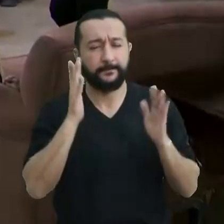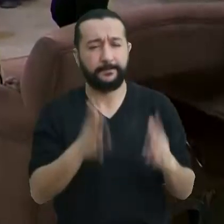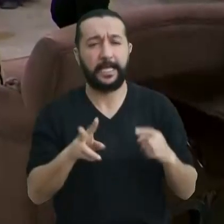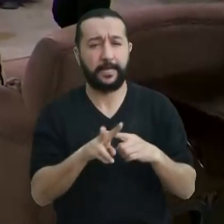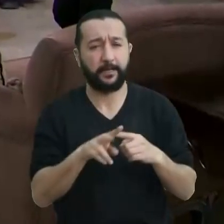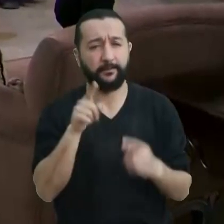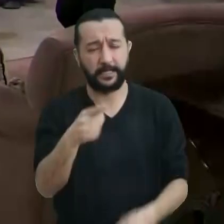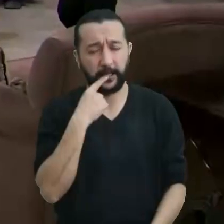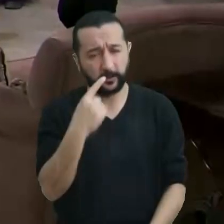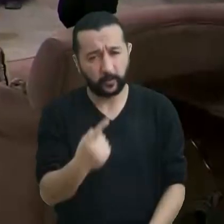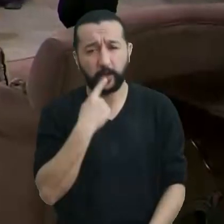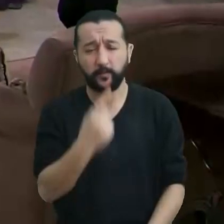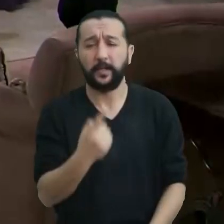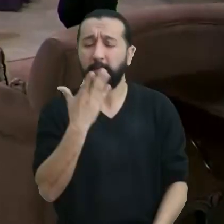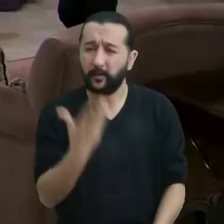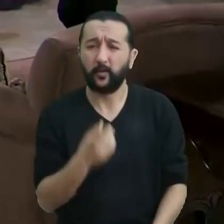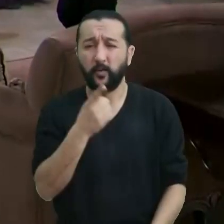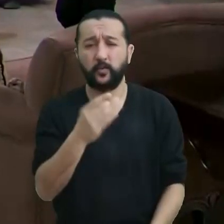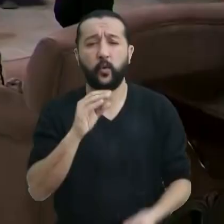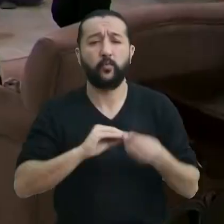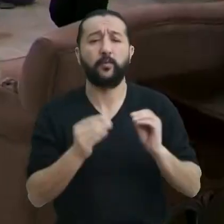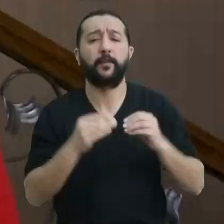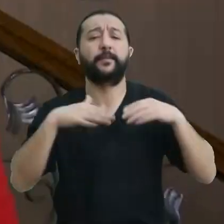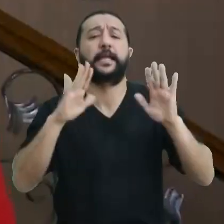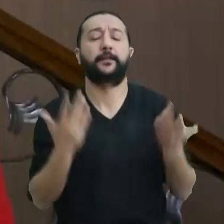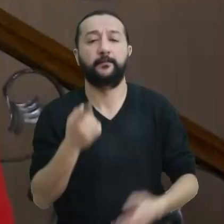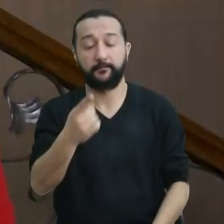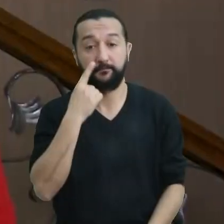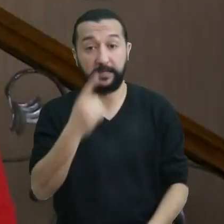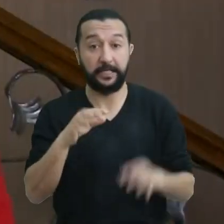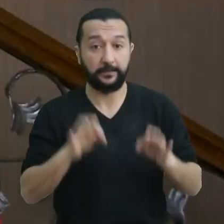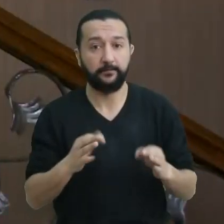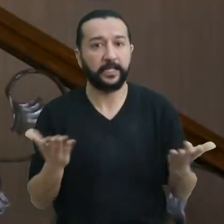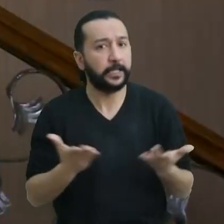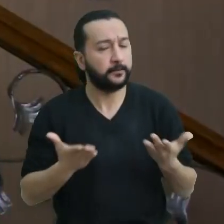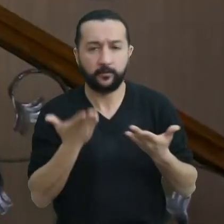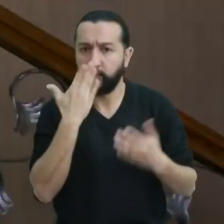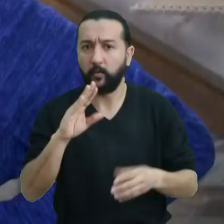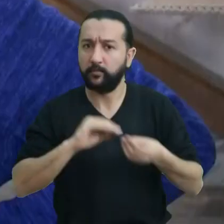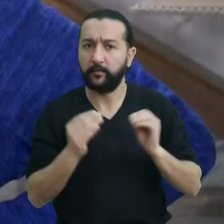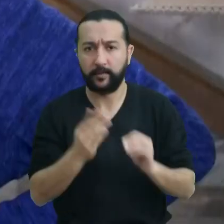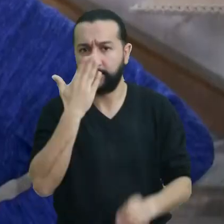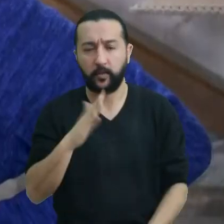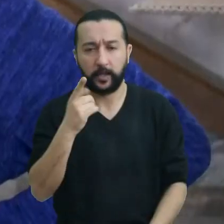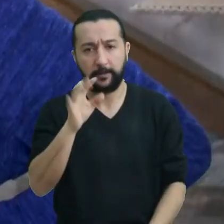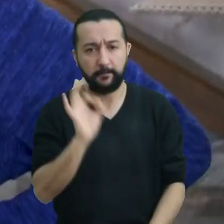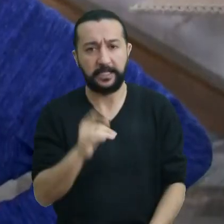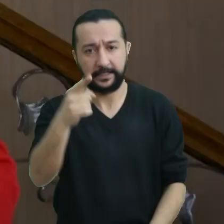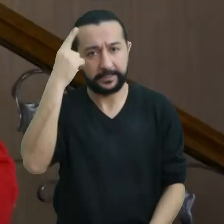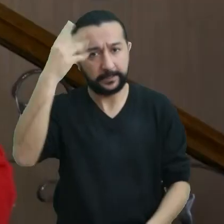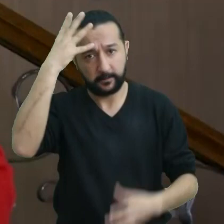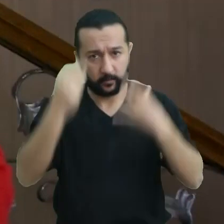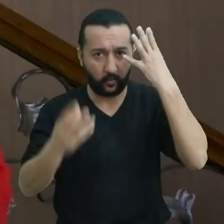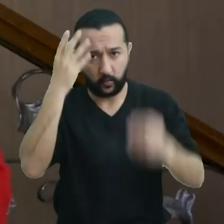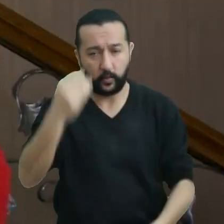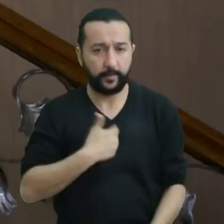Kemal'im sana söylüyorum yani çok önemli bir problem yok. Bak şimdi nasıl yok Serpil ya? Basbayağı saçlarım